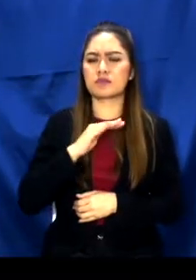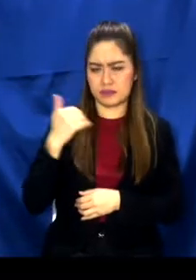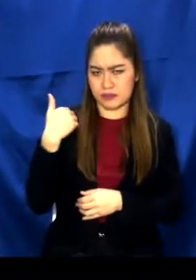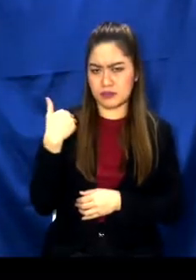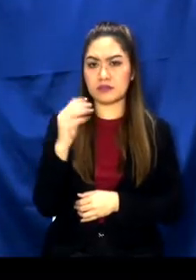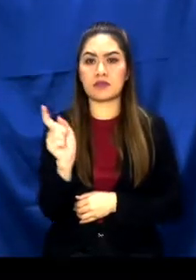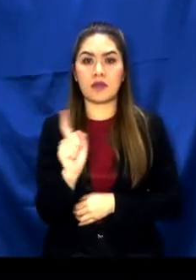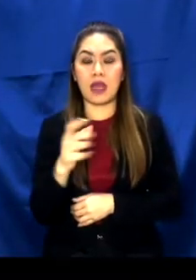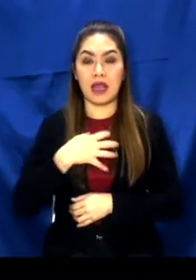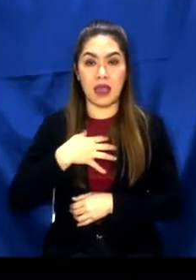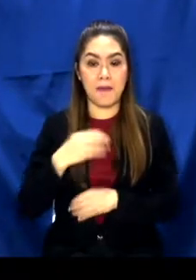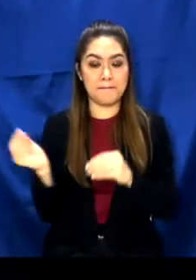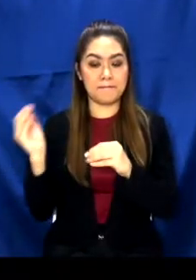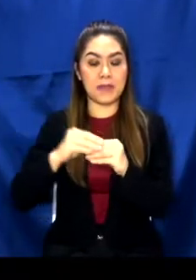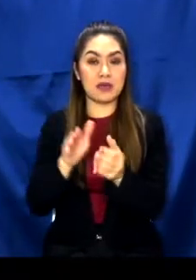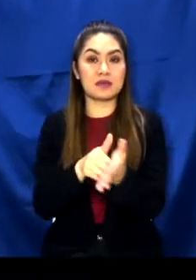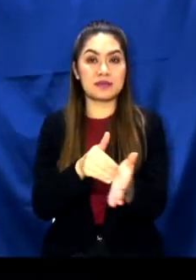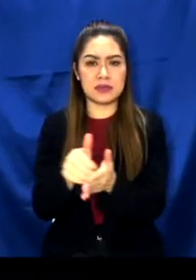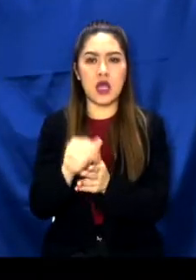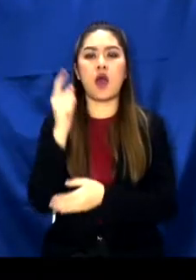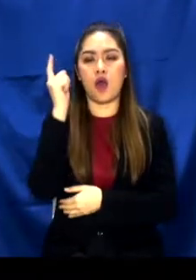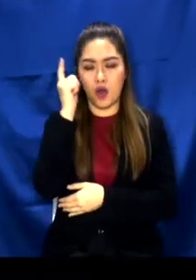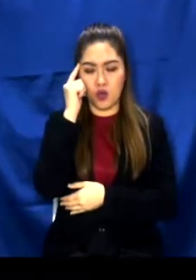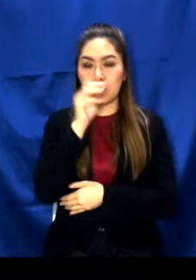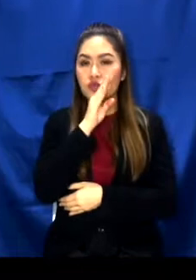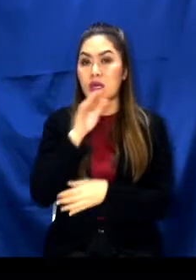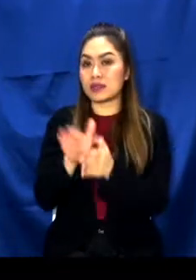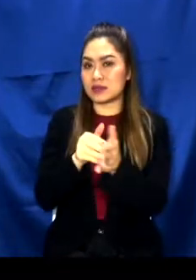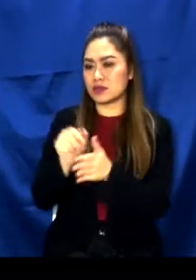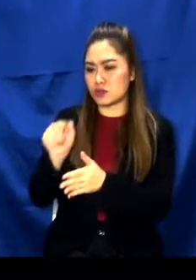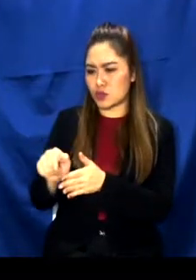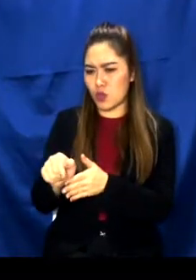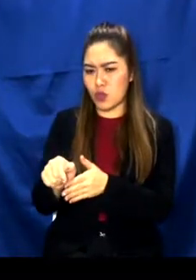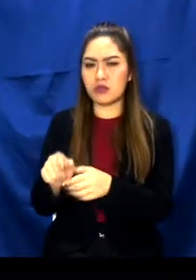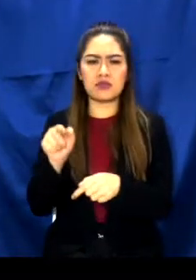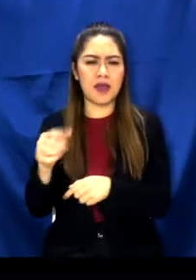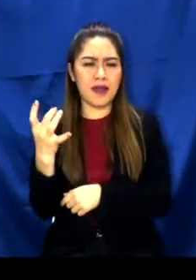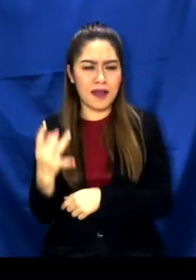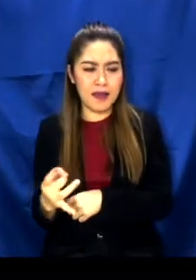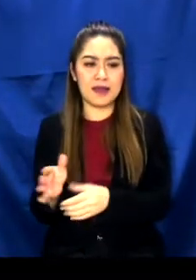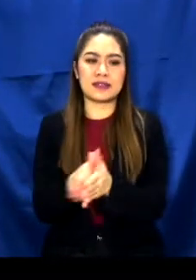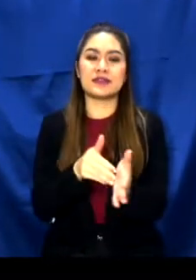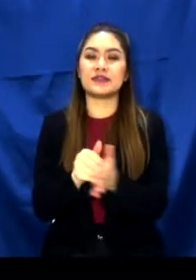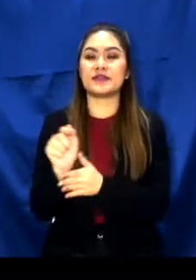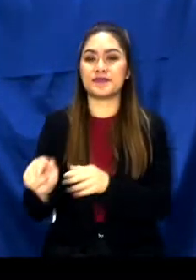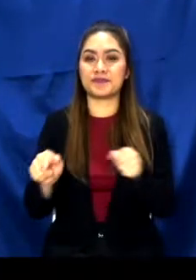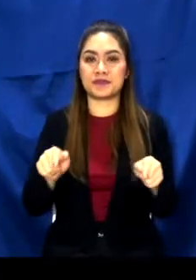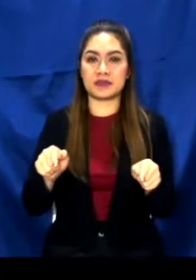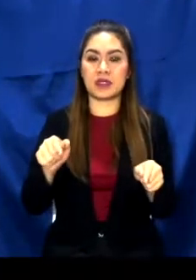ติว่าเราอยากใส่สีเข้าไปเลยเนี่ยแล้วเรารู้ว่าค่าสีอันเนี้ยมันค่าสีอะไรให้เราใส่ตรงนี้ค่ะเป็น